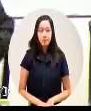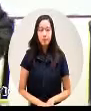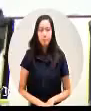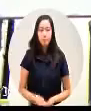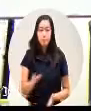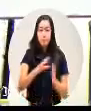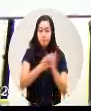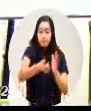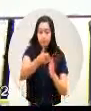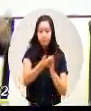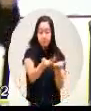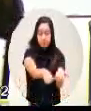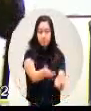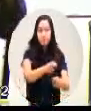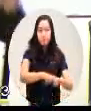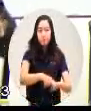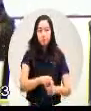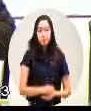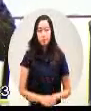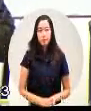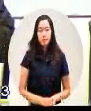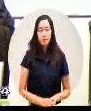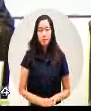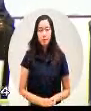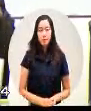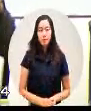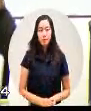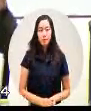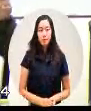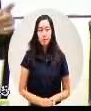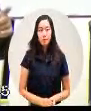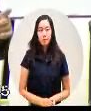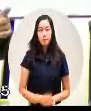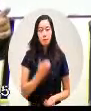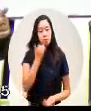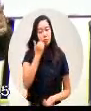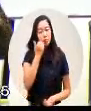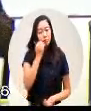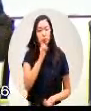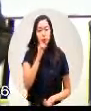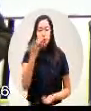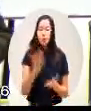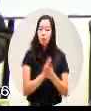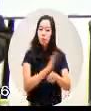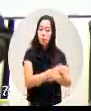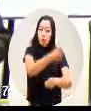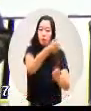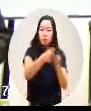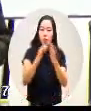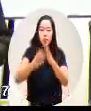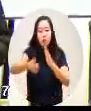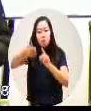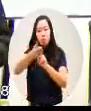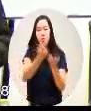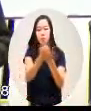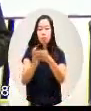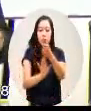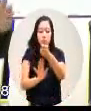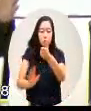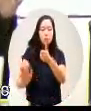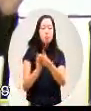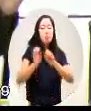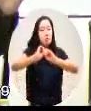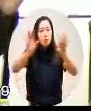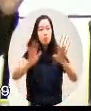局长请坐吼。这如果我嘛要市长了吼，跟安家副市长、跟各局是讲，因